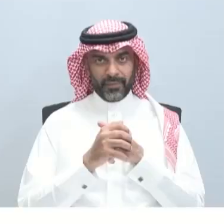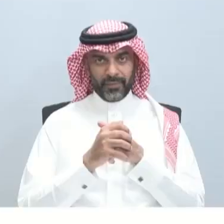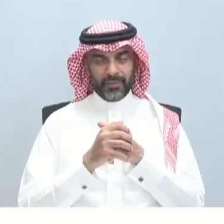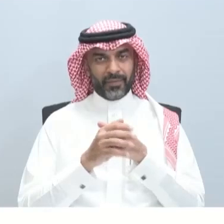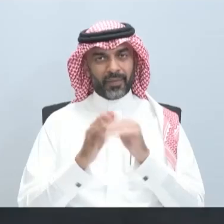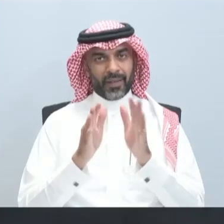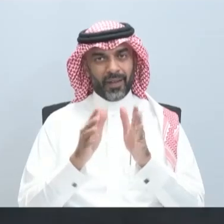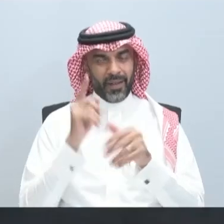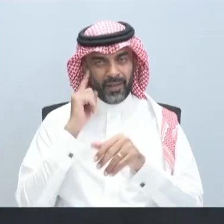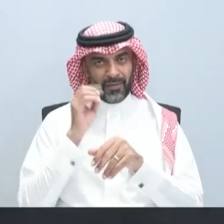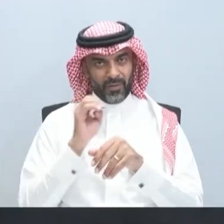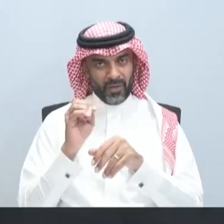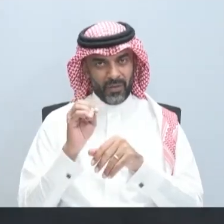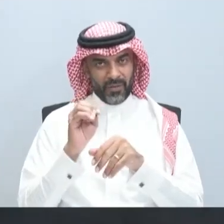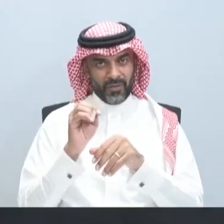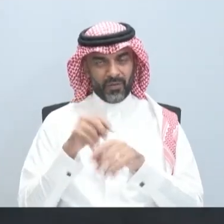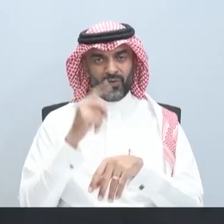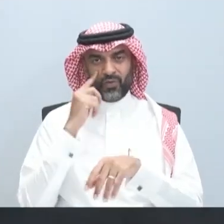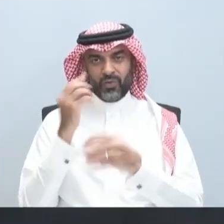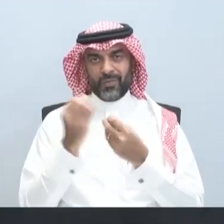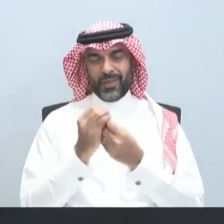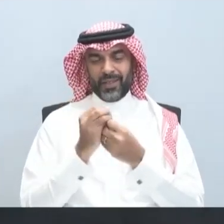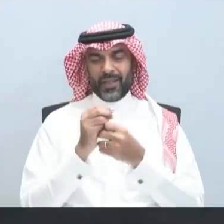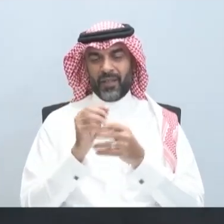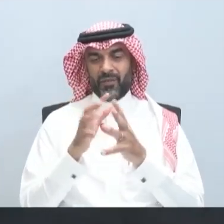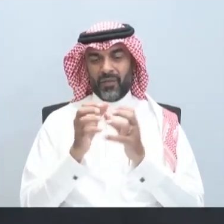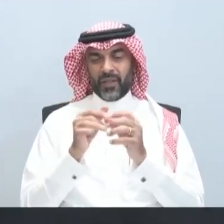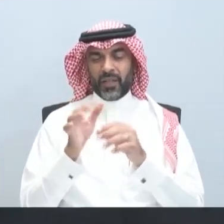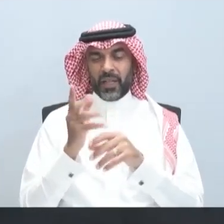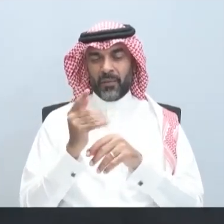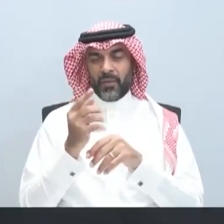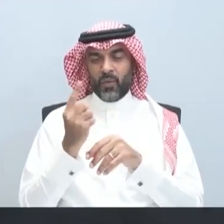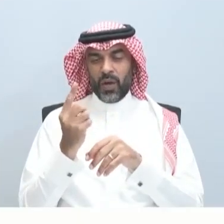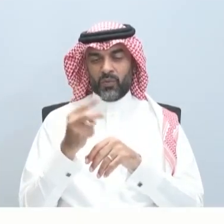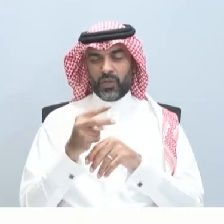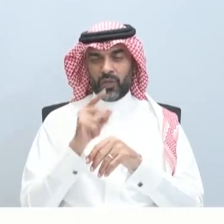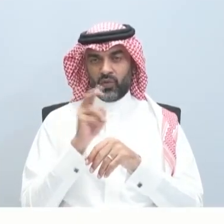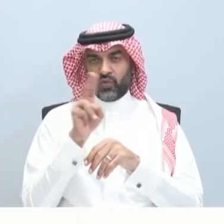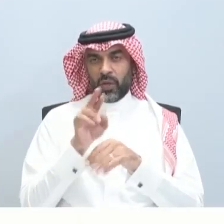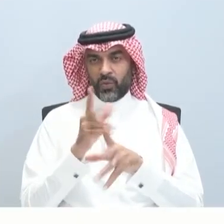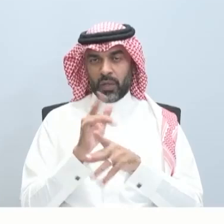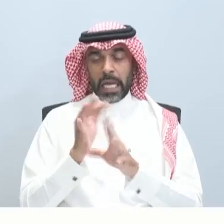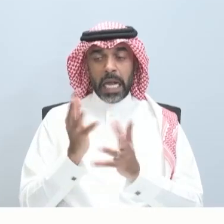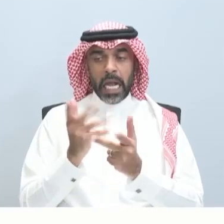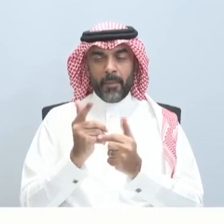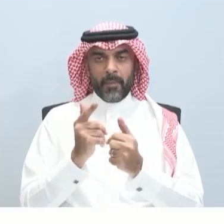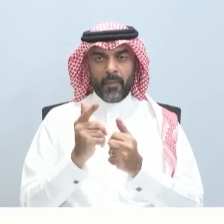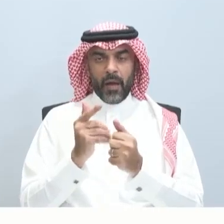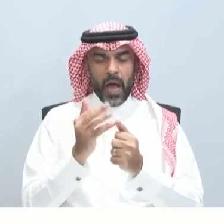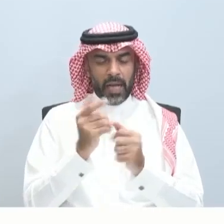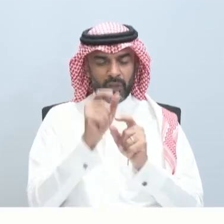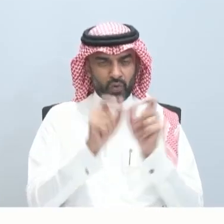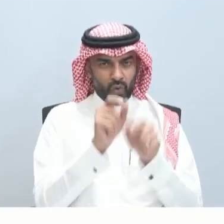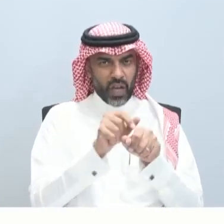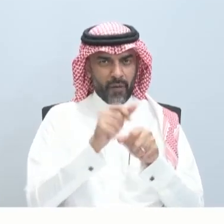هاي مبدعين صاله الاجابه بارك الله فيكم اذا في السؤال رقم 21 يا ابطال كم يزيد عدد السكان